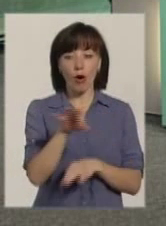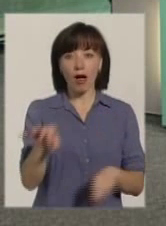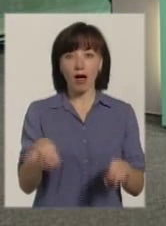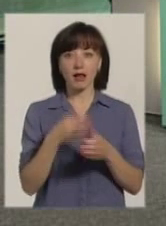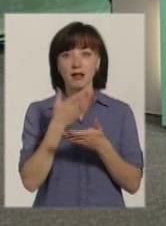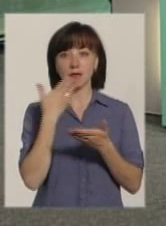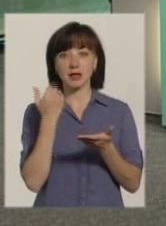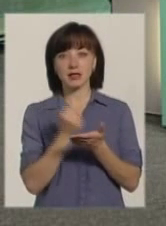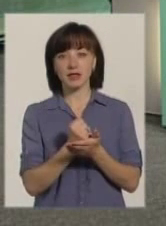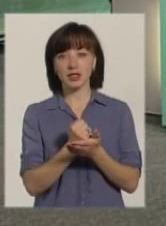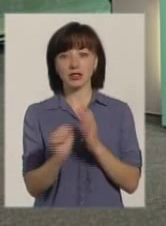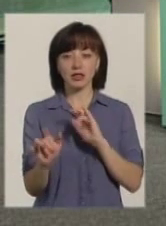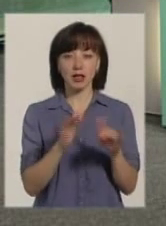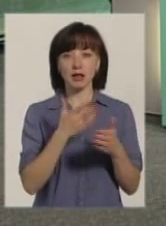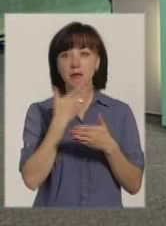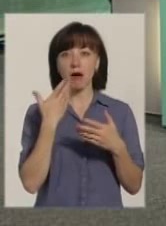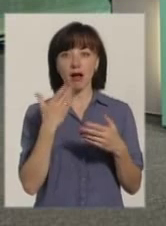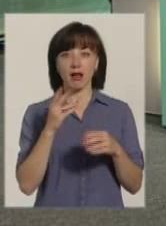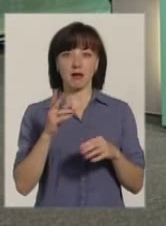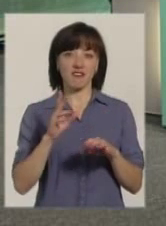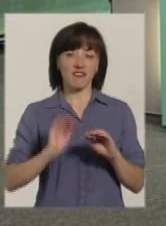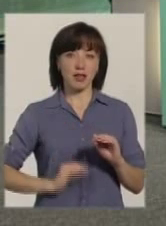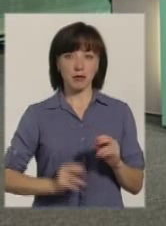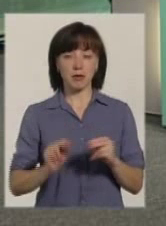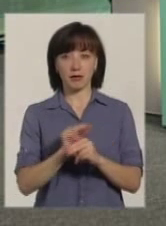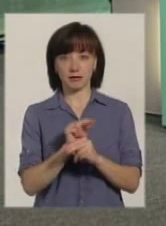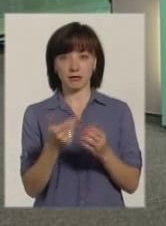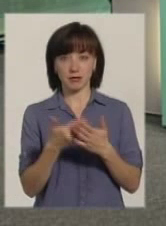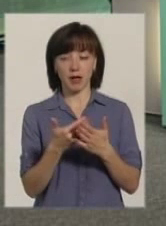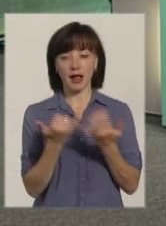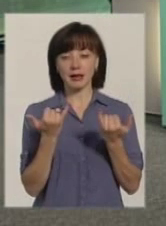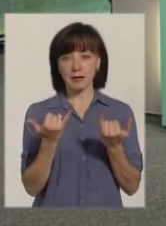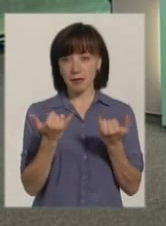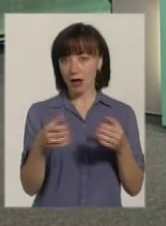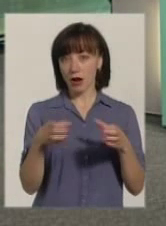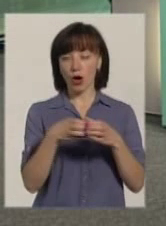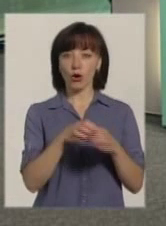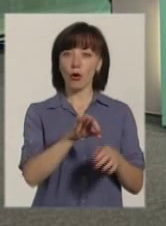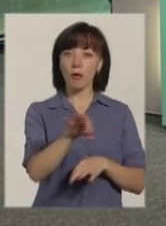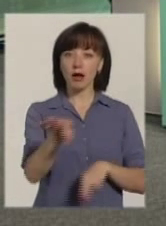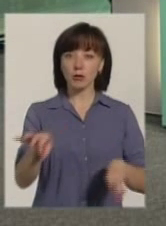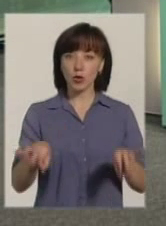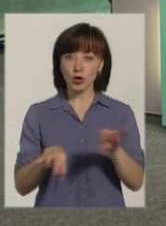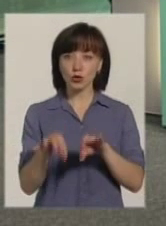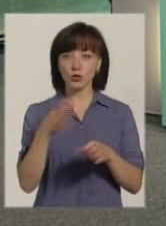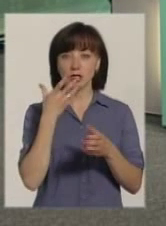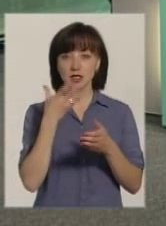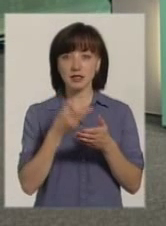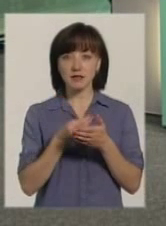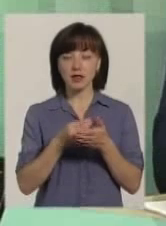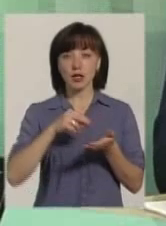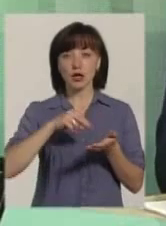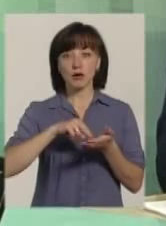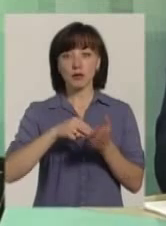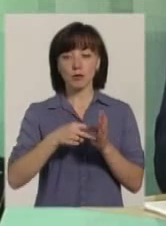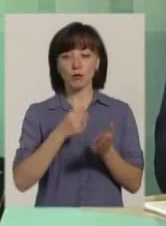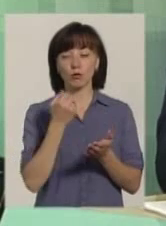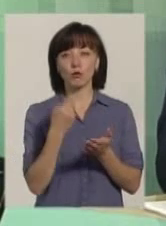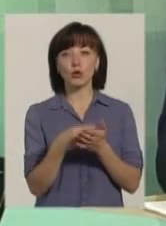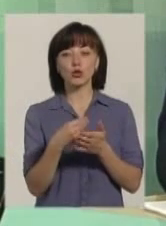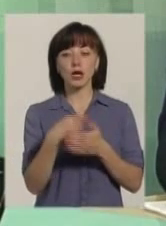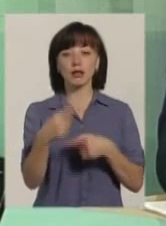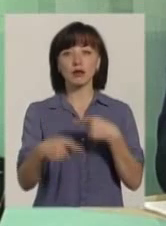мала затвердження дії, не мала підрядника. Тепер громада, плануючи, проєктуючи свій бюджет року,